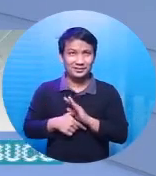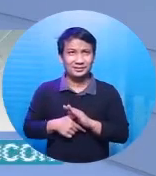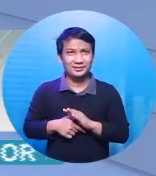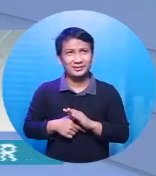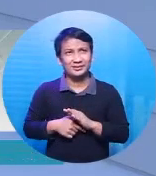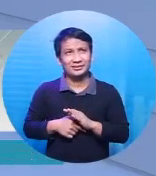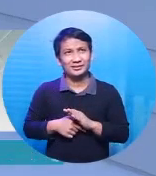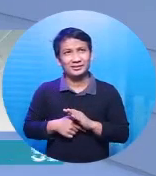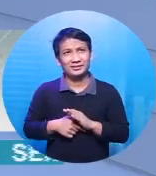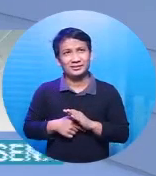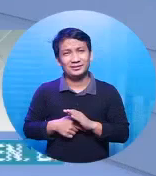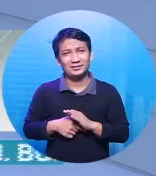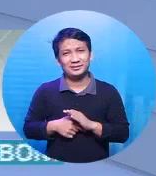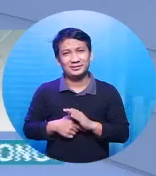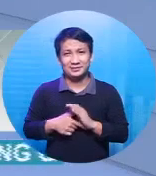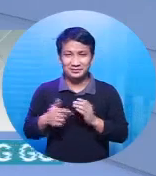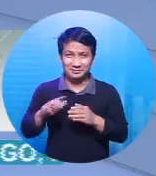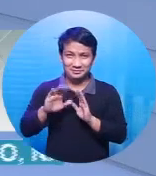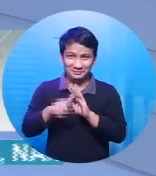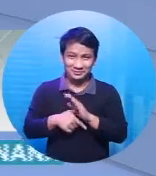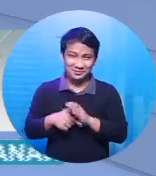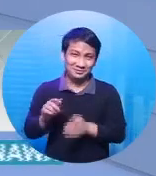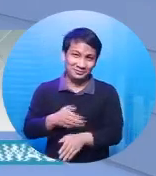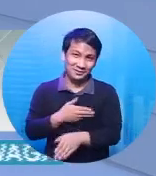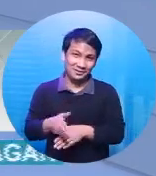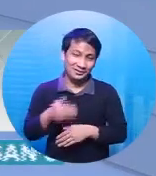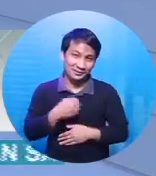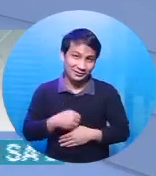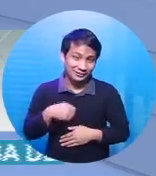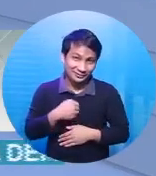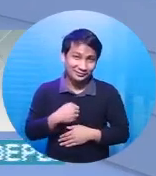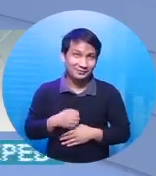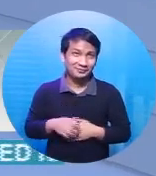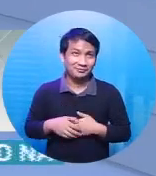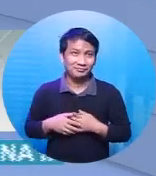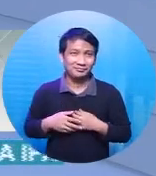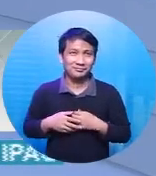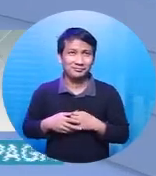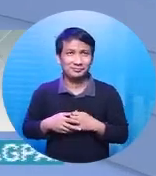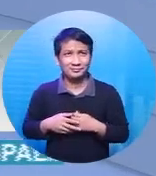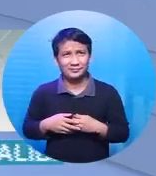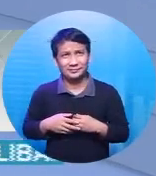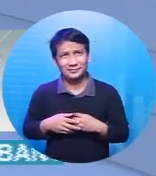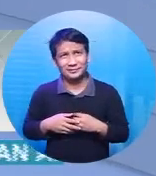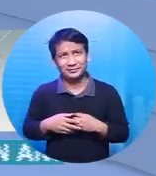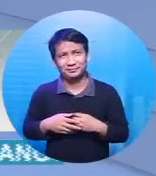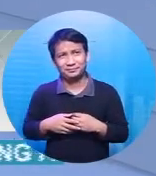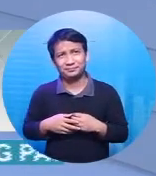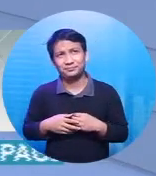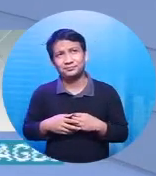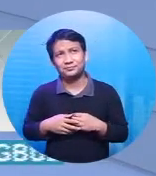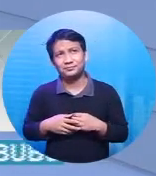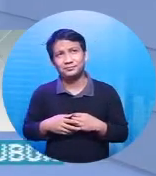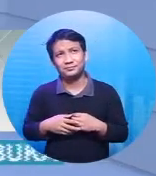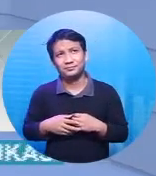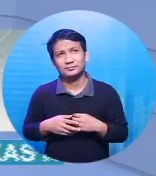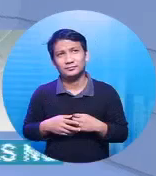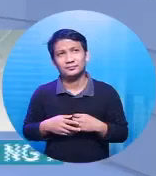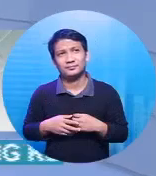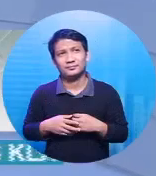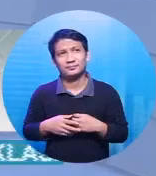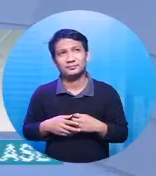medyo background na solemn. Yung pag-apologize ko. Ready. Okay na. Ito na. Who?